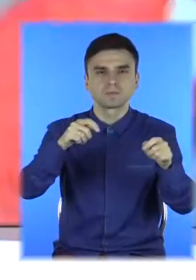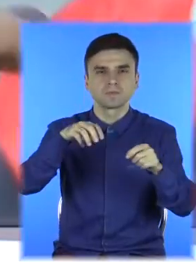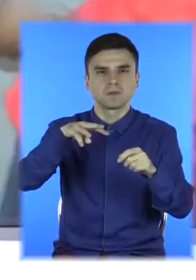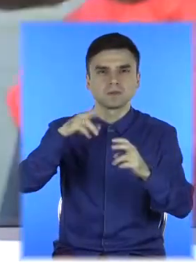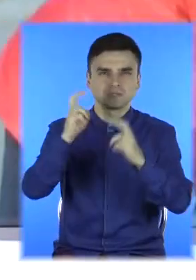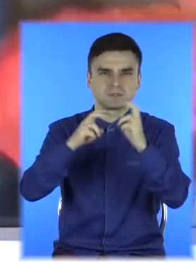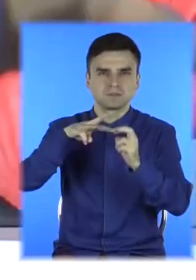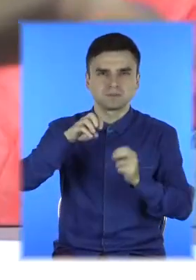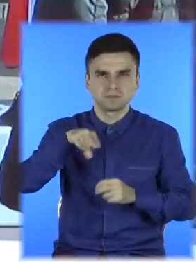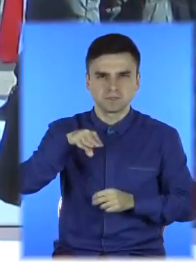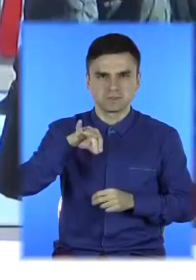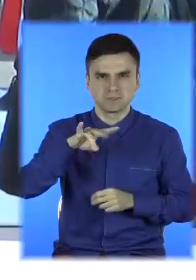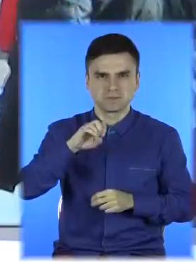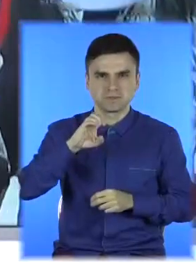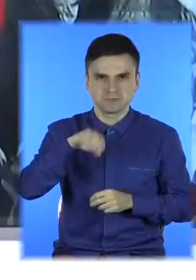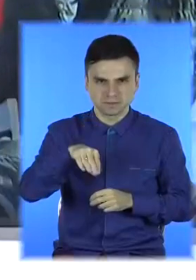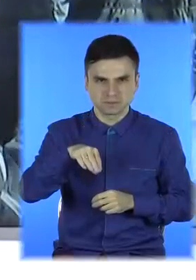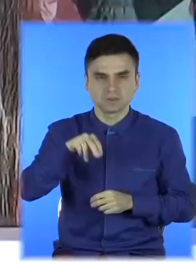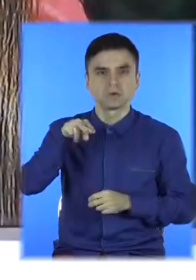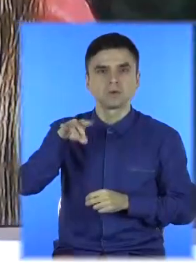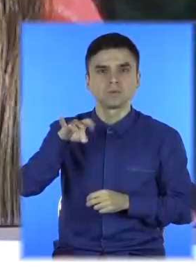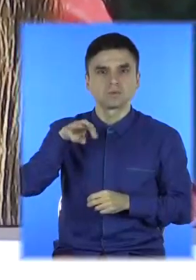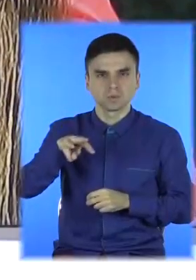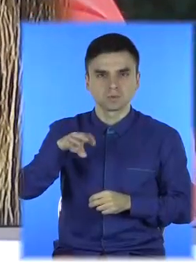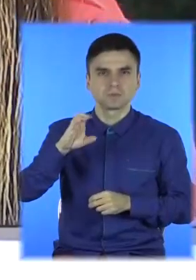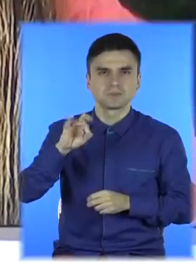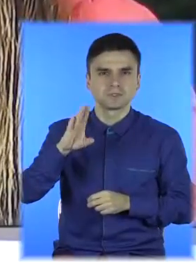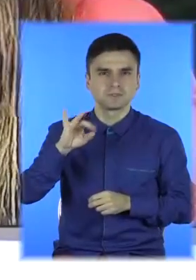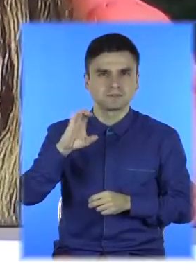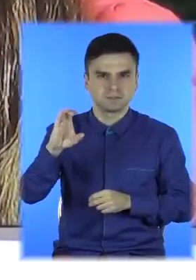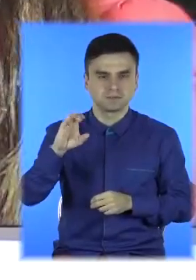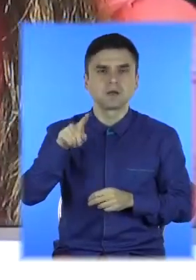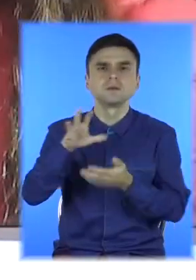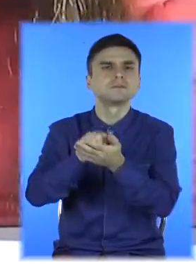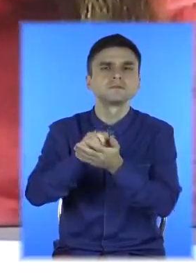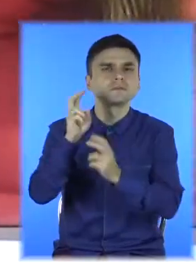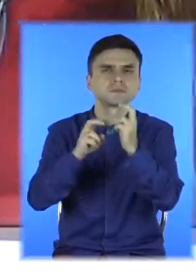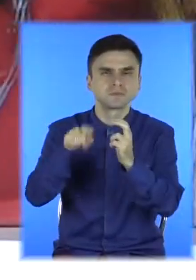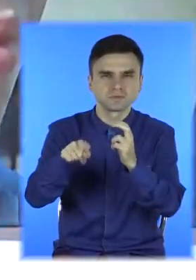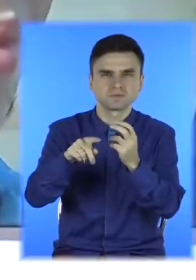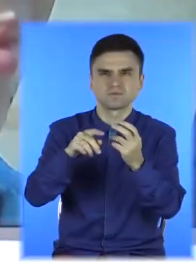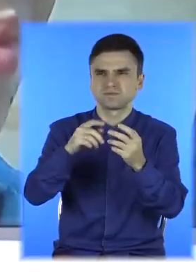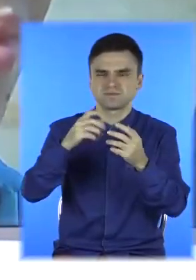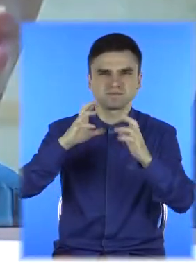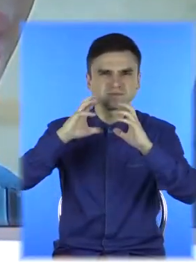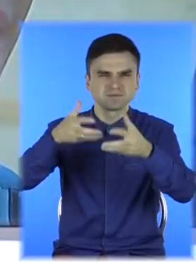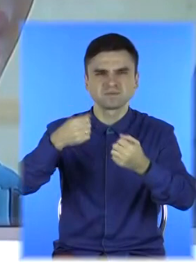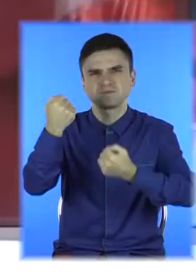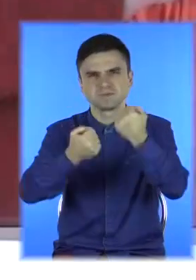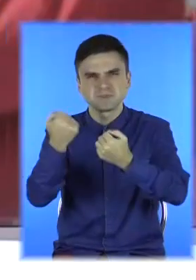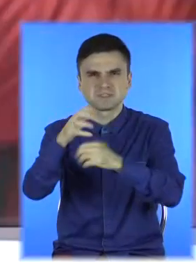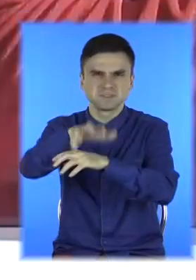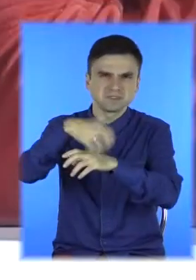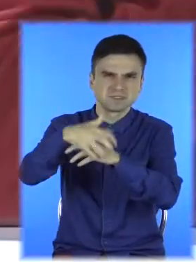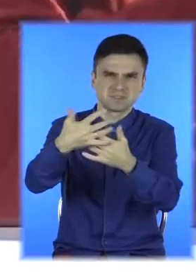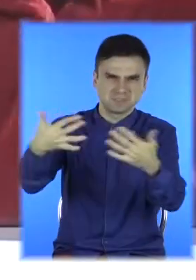Тут звикли не лише плідно працювати, але й яскраво зі змістом відпочивати. Подію присвятили професійному святу українських